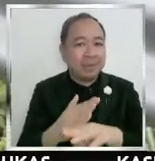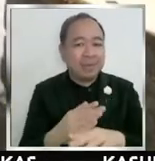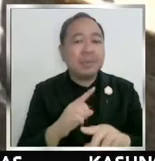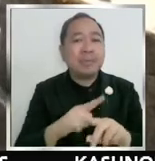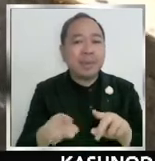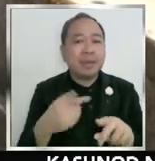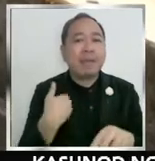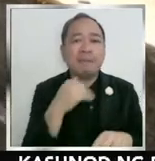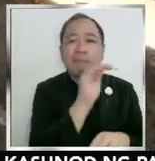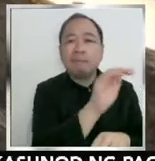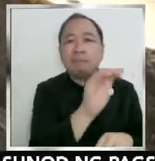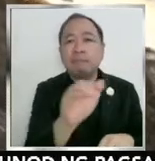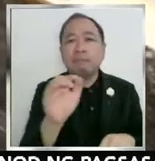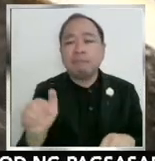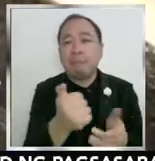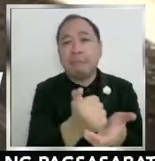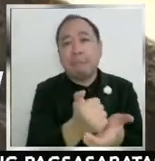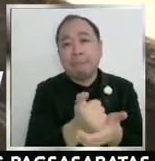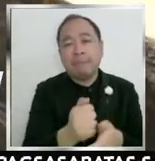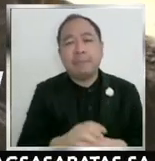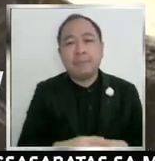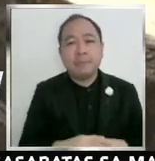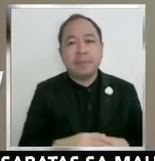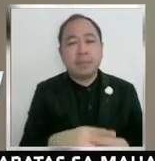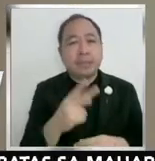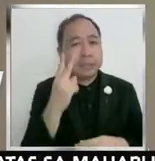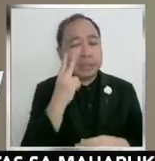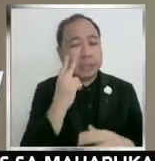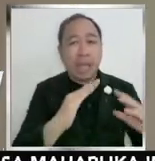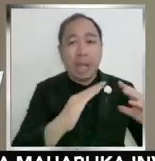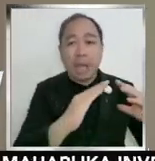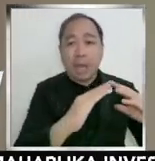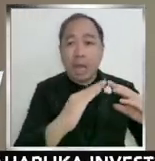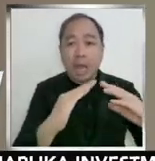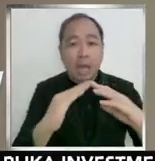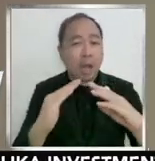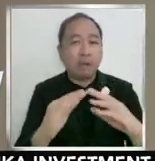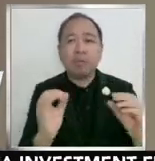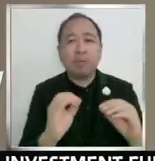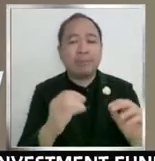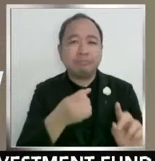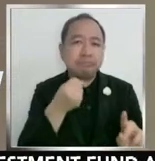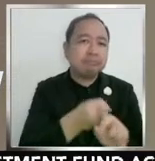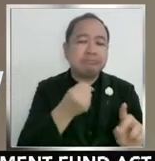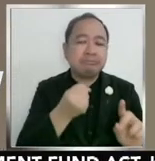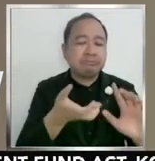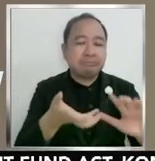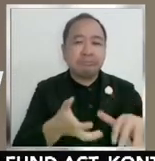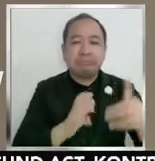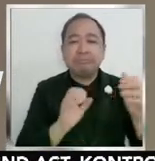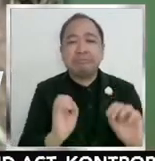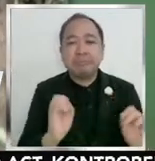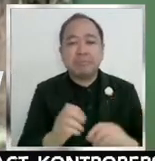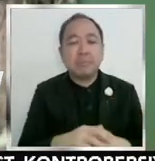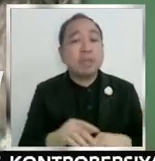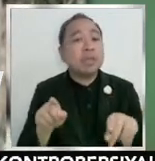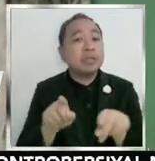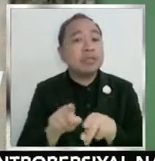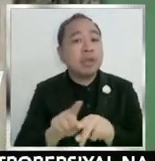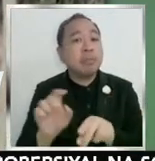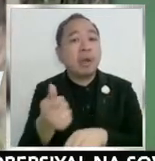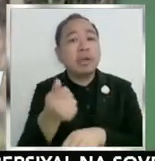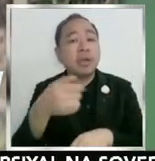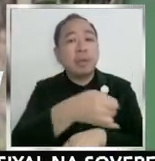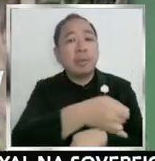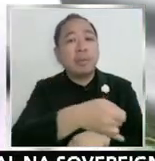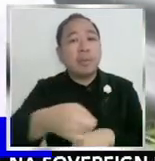ani. Walang kabahayan o residenteng apektado. Samantala, naranasan din ang pagguho ng lupa sa boundary ng Barangay Busay at